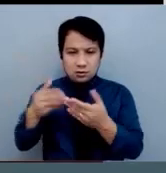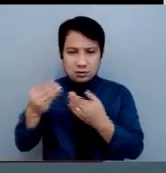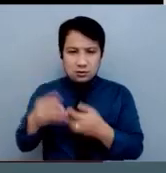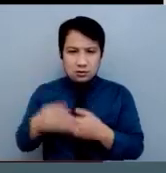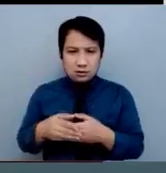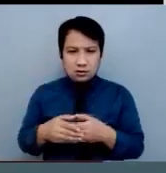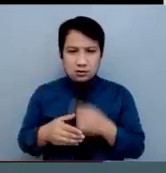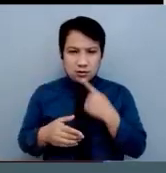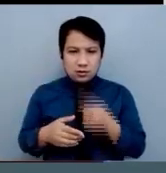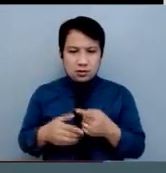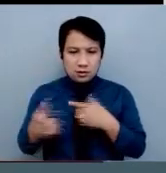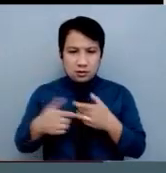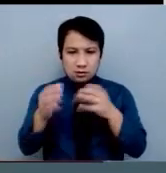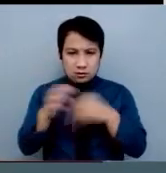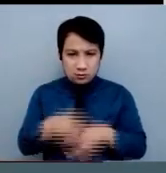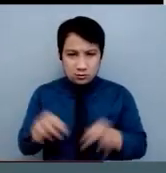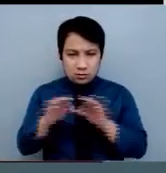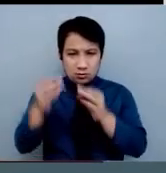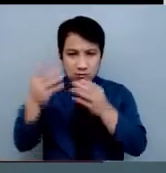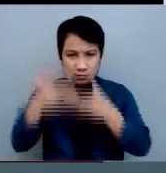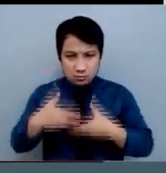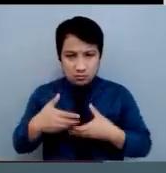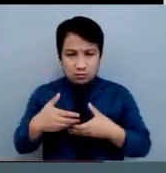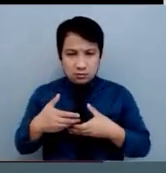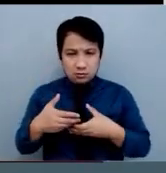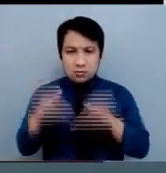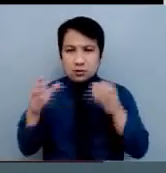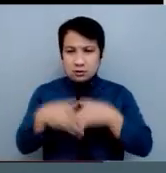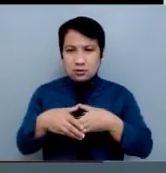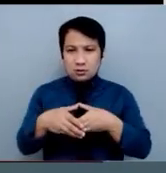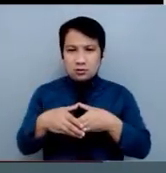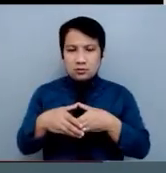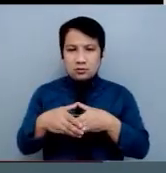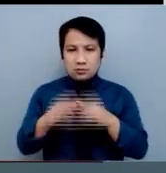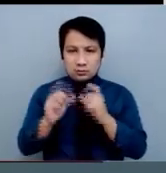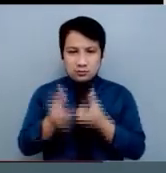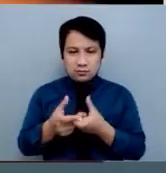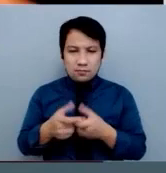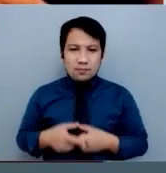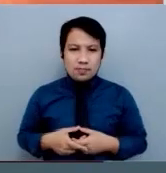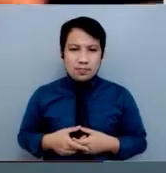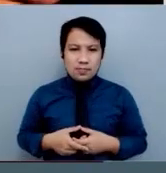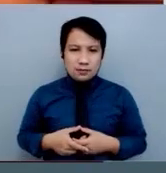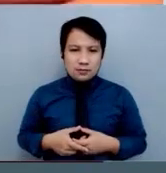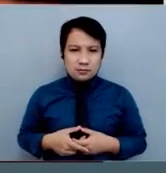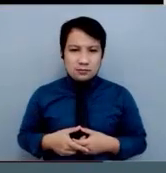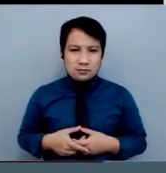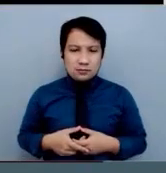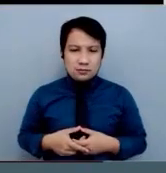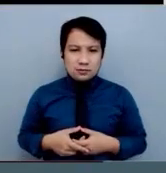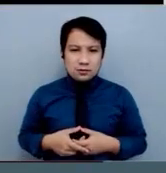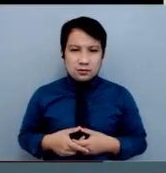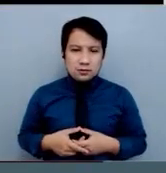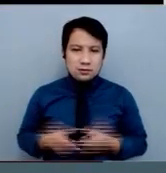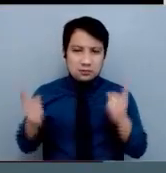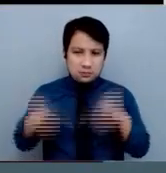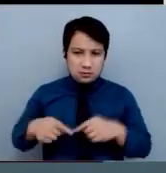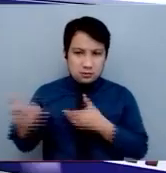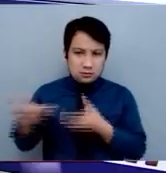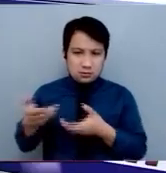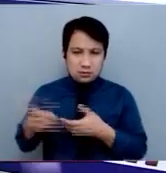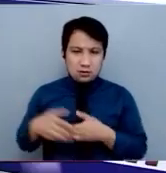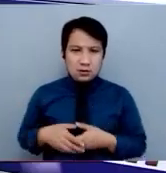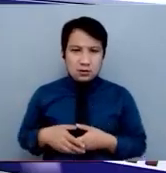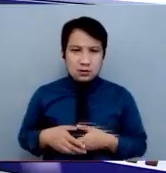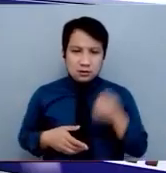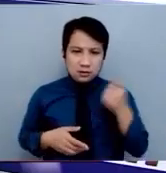sige, kailangan makausap ko ang steering committee tungkol dito. Yes, sir. Yes, sir. Sir. So, no. Yes, sir. Ayun yung nangyari. Yes, sir. I get